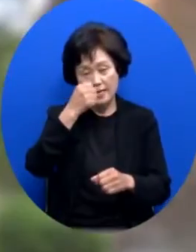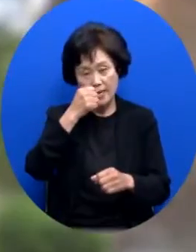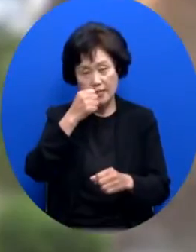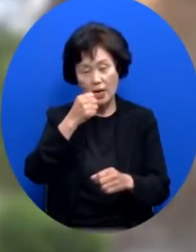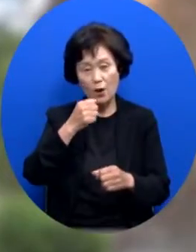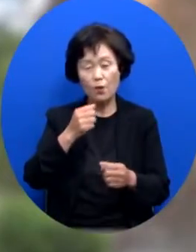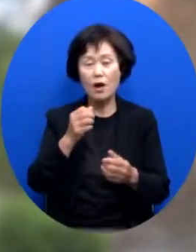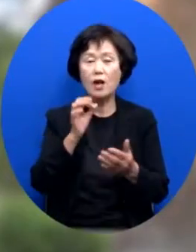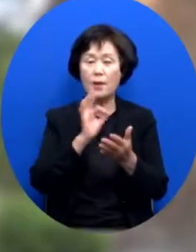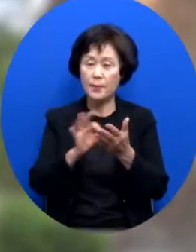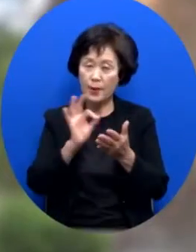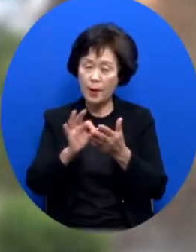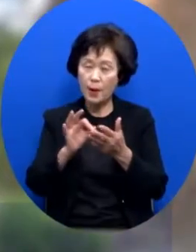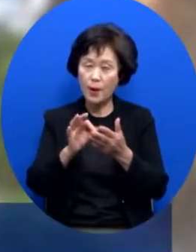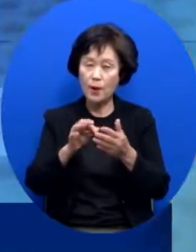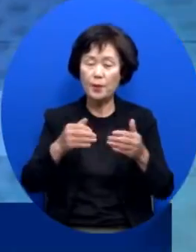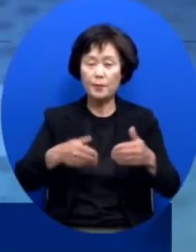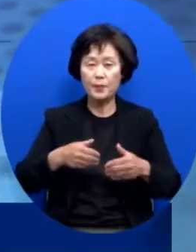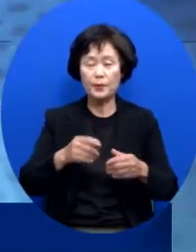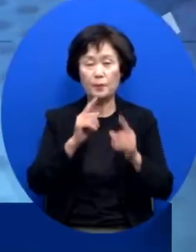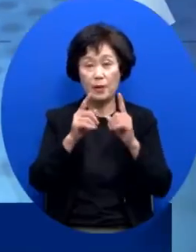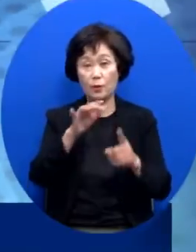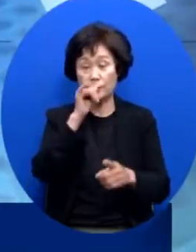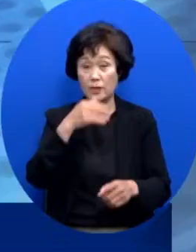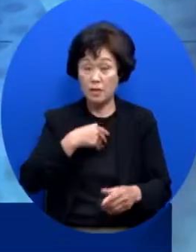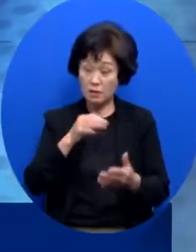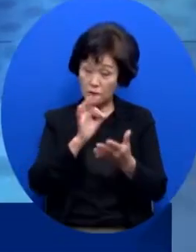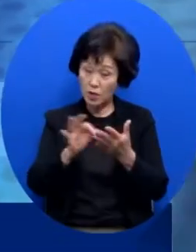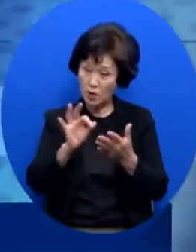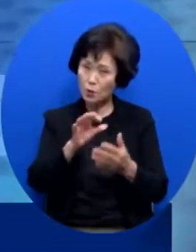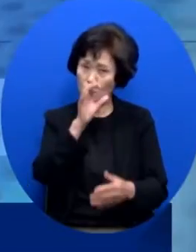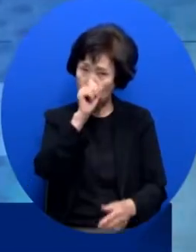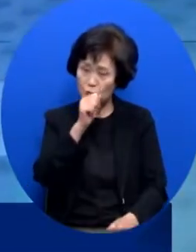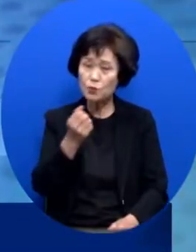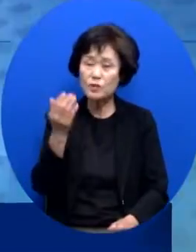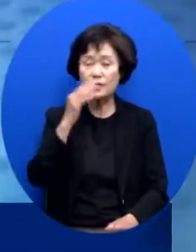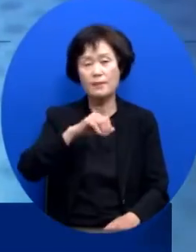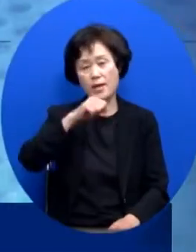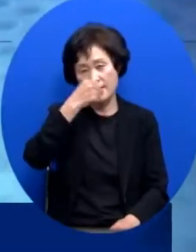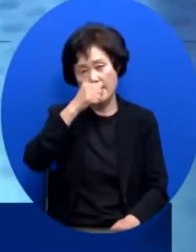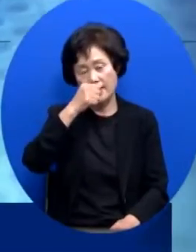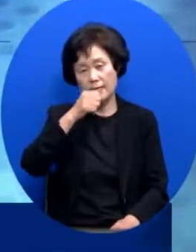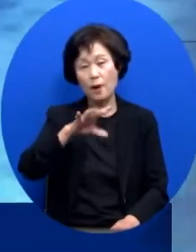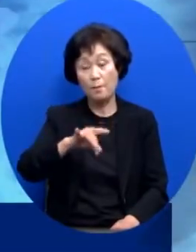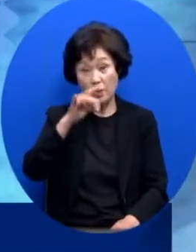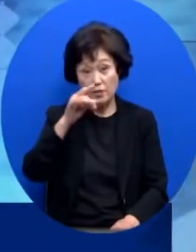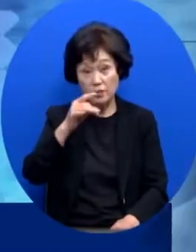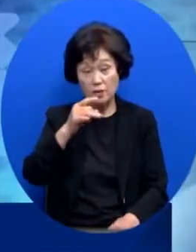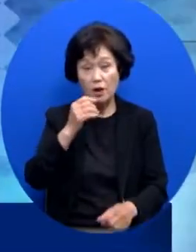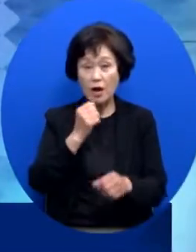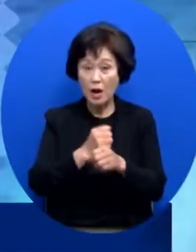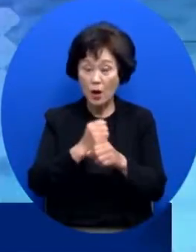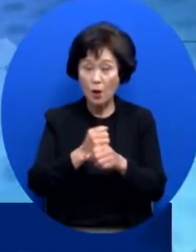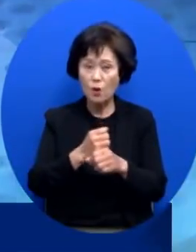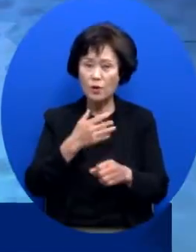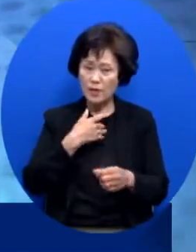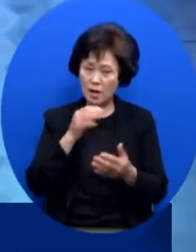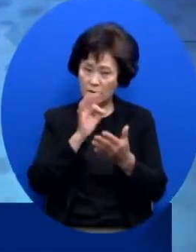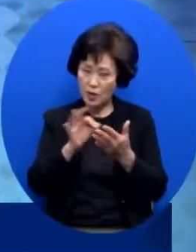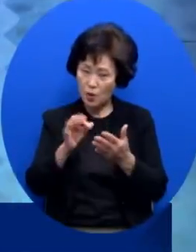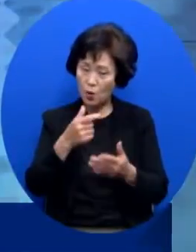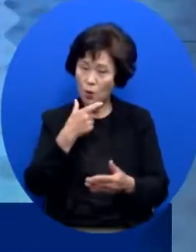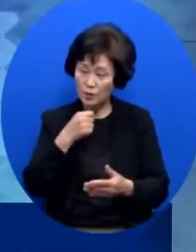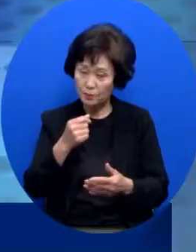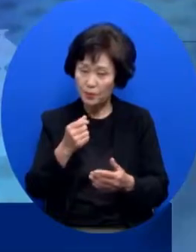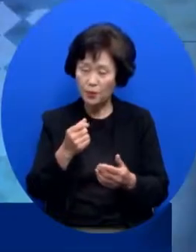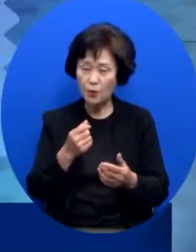강조합니다 저도 소비하는 것 좋다고 생각해요 하지만 예산을 세우고 그 교환해서 내가 쓰고 싶은 국가 또 절체